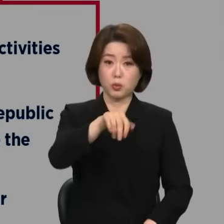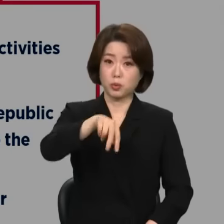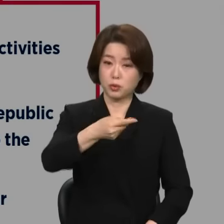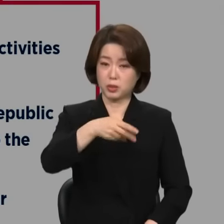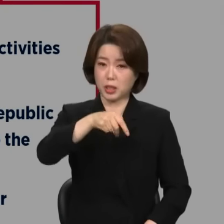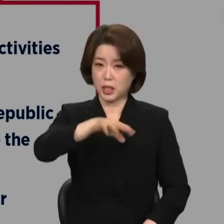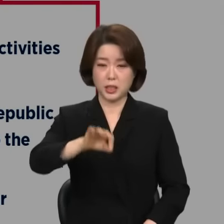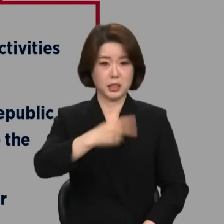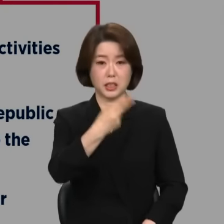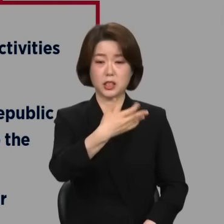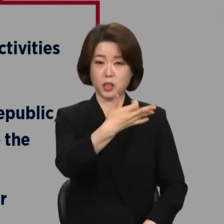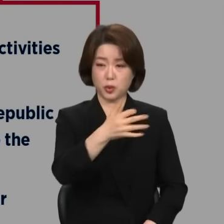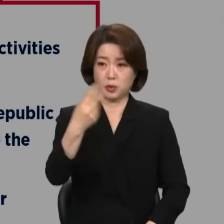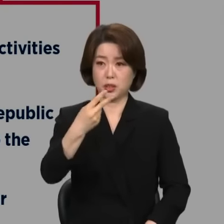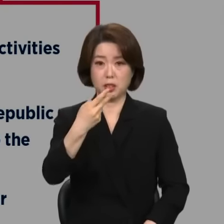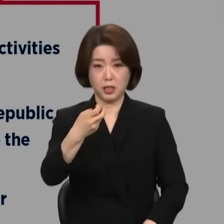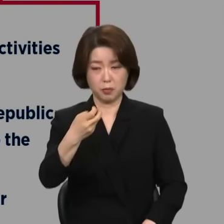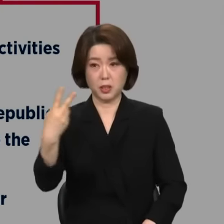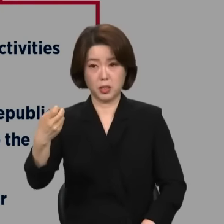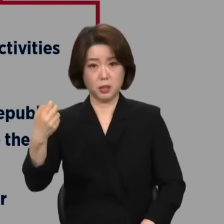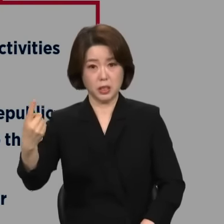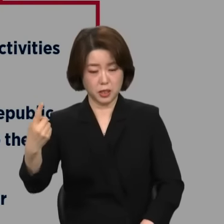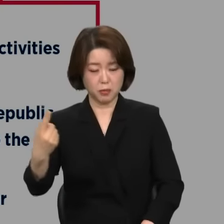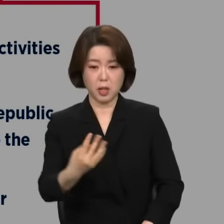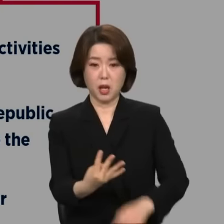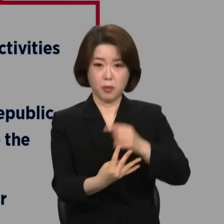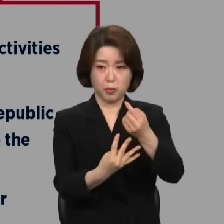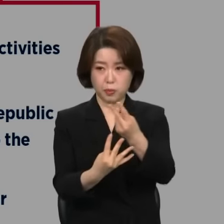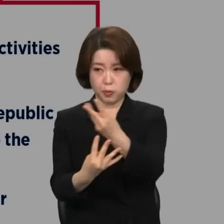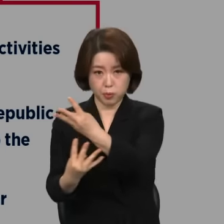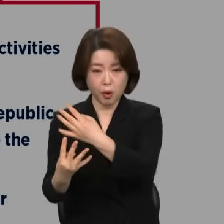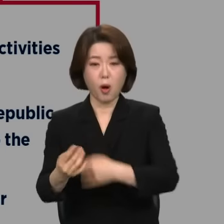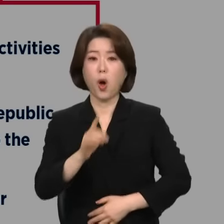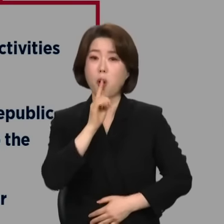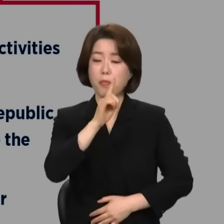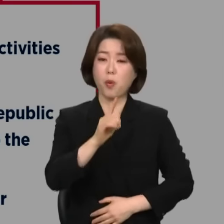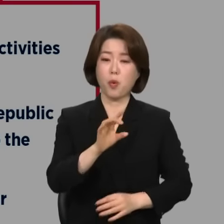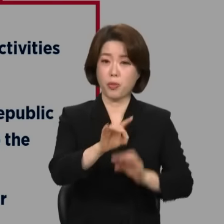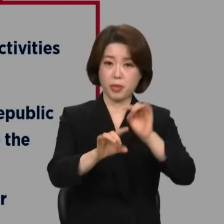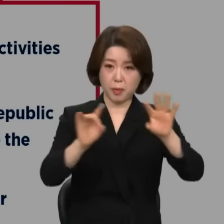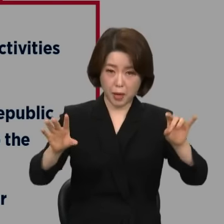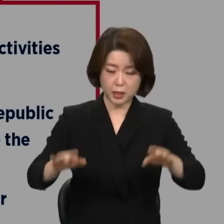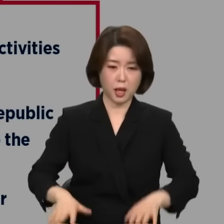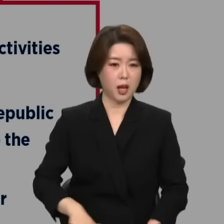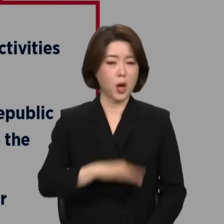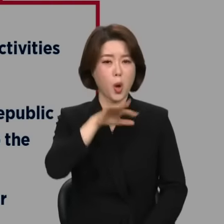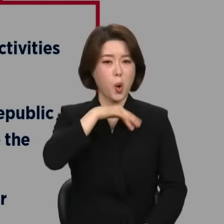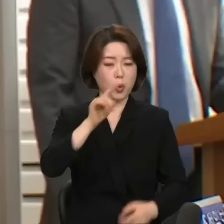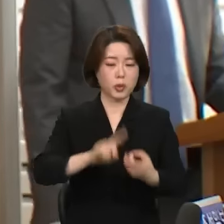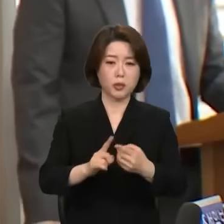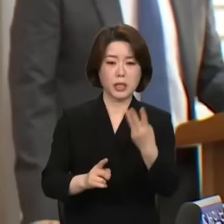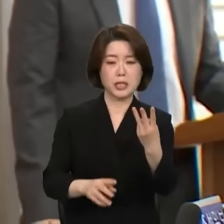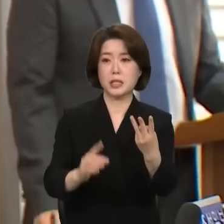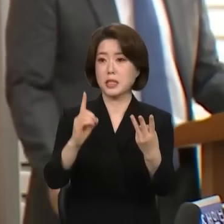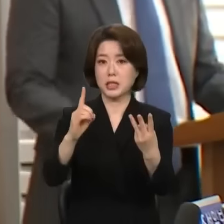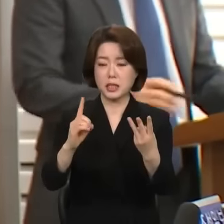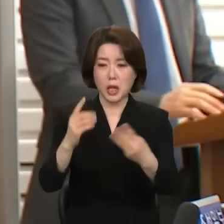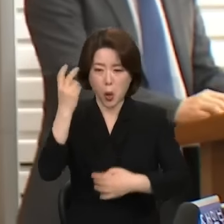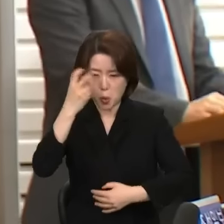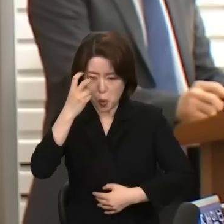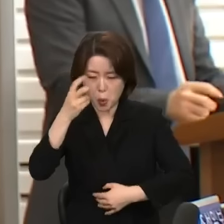2019년 2020년 2021년 분기별 보고서마스터 오징어 지역에 대한 3D 탐사 사실이 담겨져